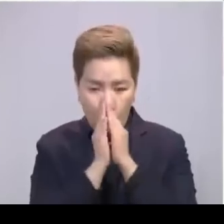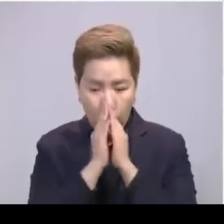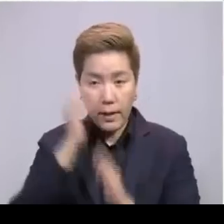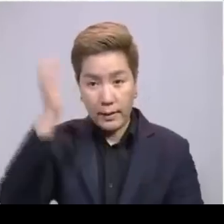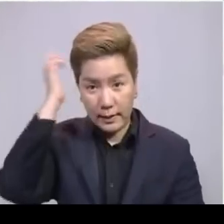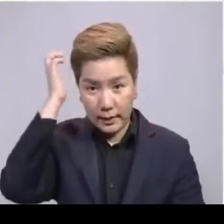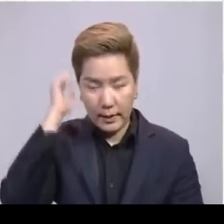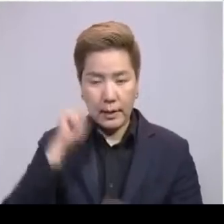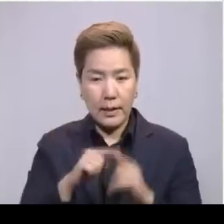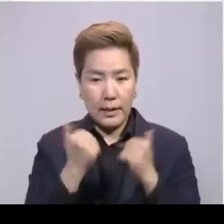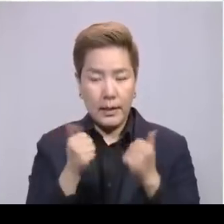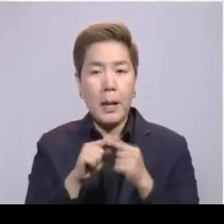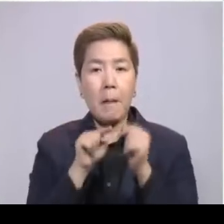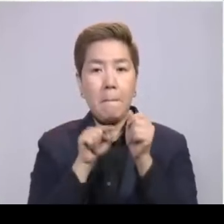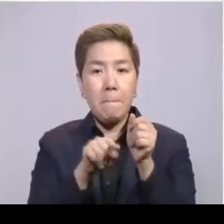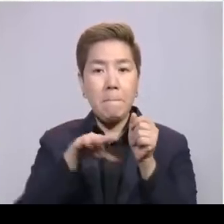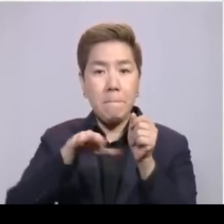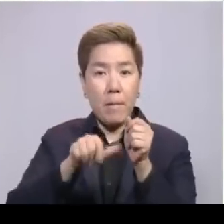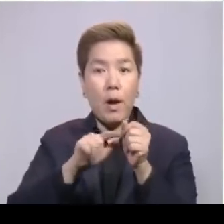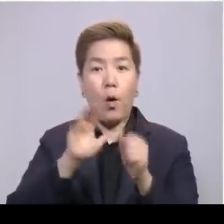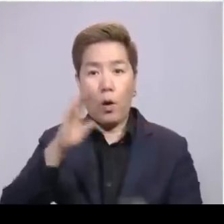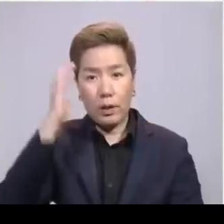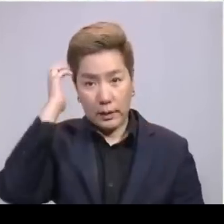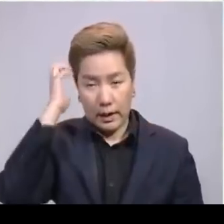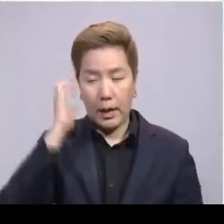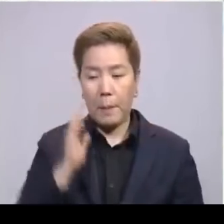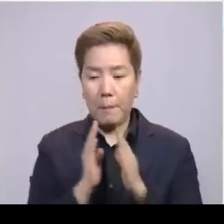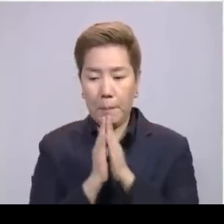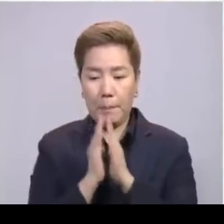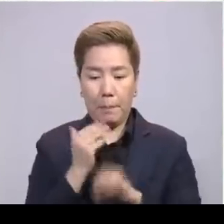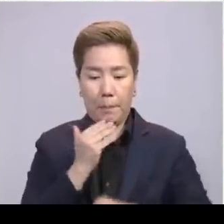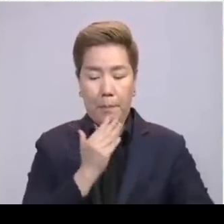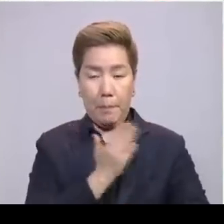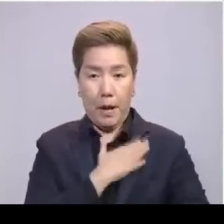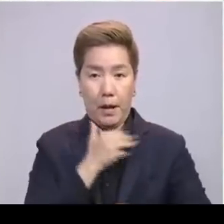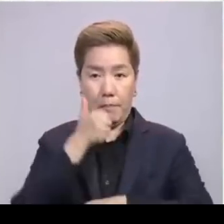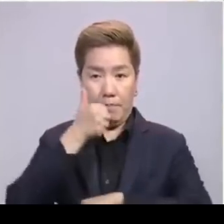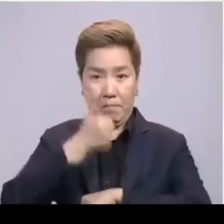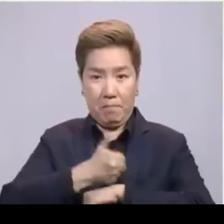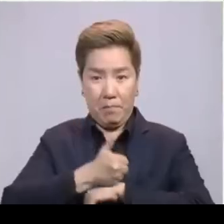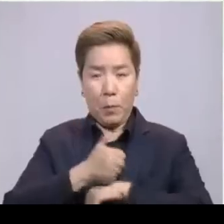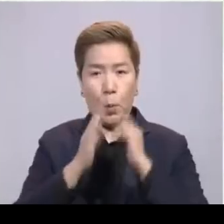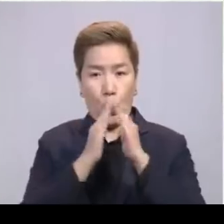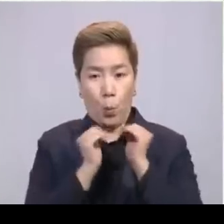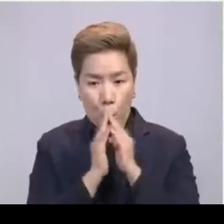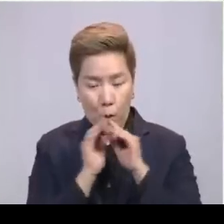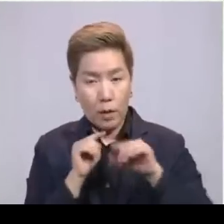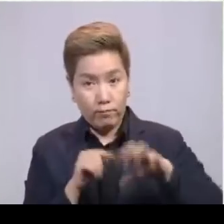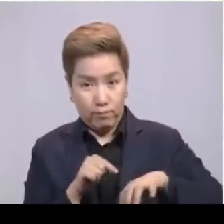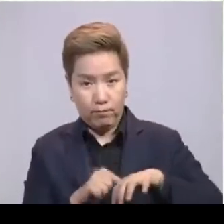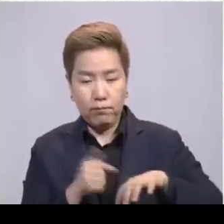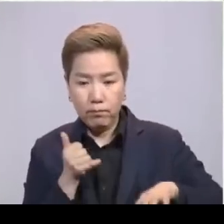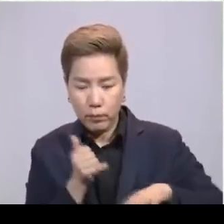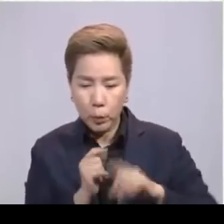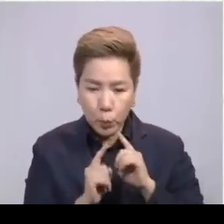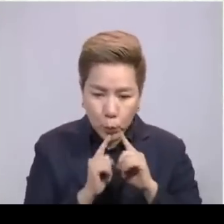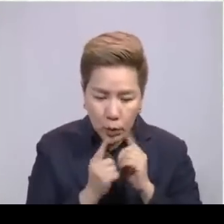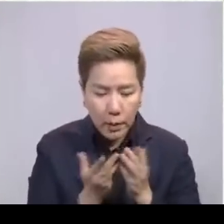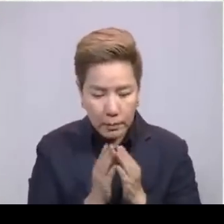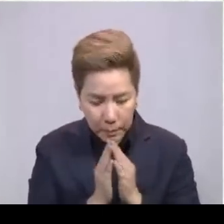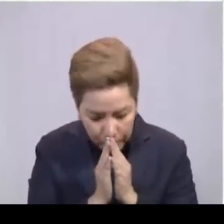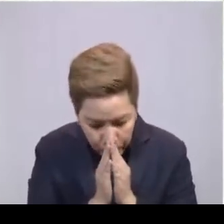ที่ตำบลหนองปลาไหลอำเภอเมืองสระบุรีเพื่อพบกับทางเจ้าอาวาสนะฮะพระราชธีราภรณ์เจ้าอาวาสวัดพระพุทธฉายนะครับเพื่อ